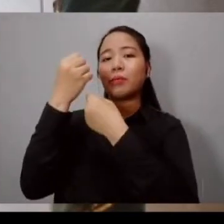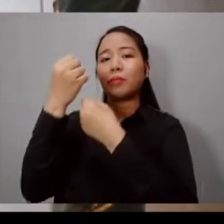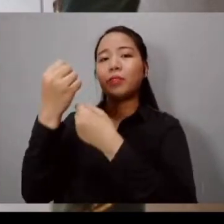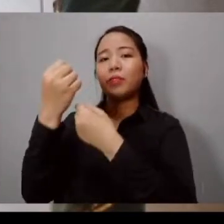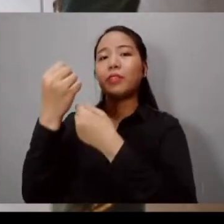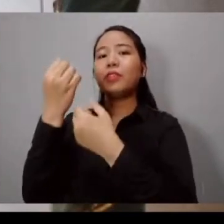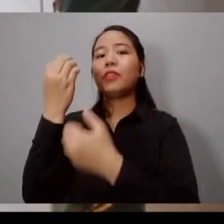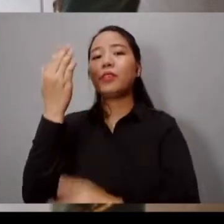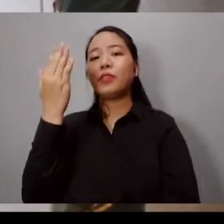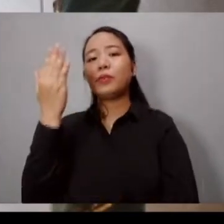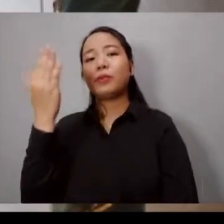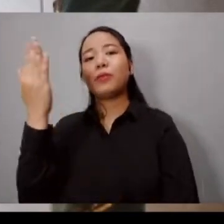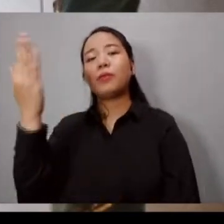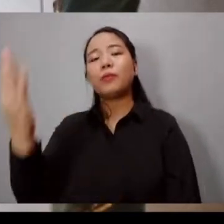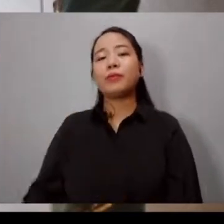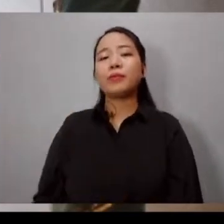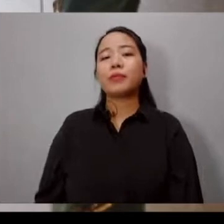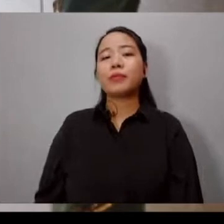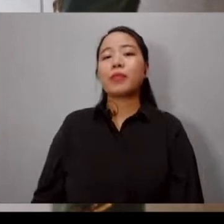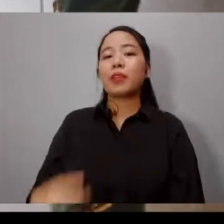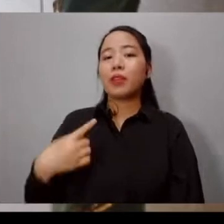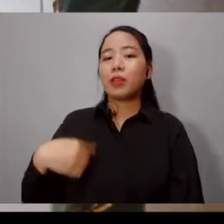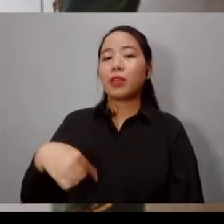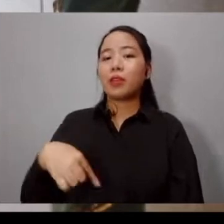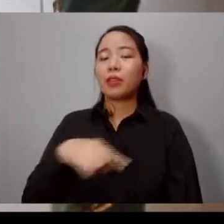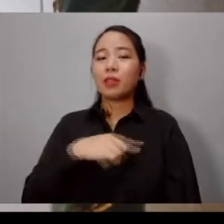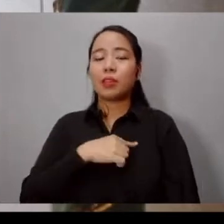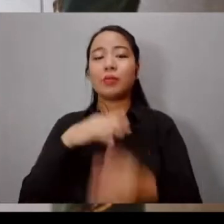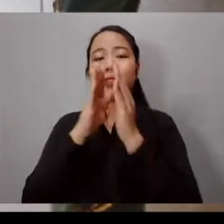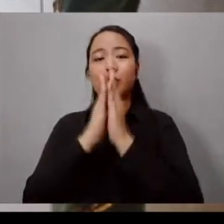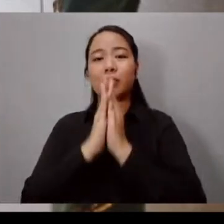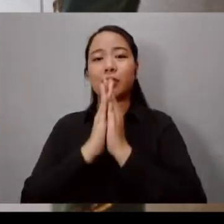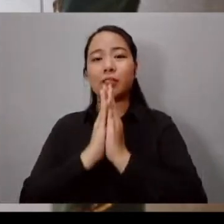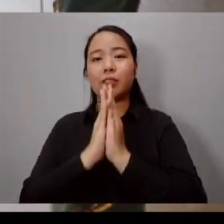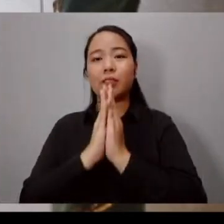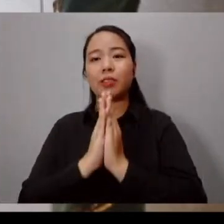Tanggapin mo ang aming